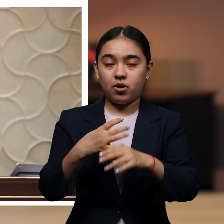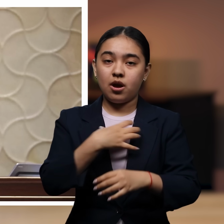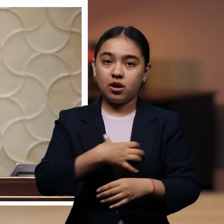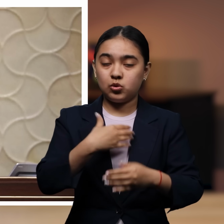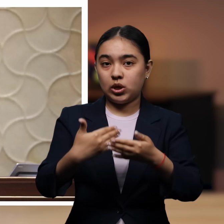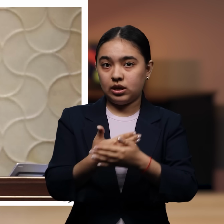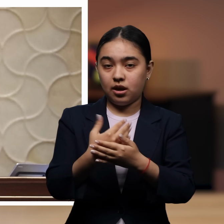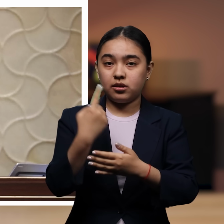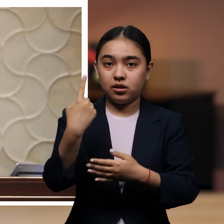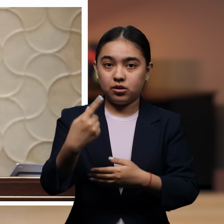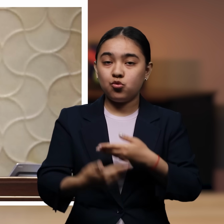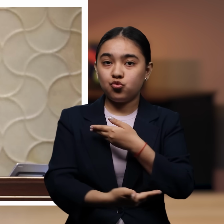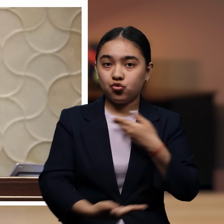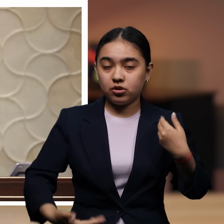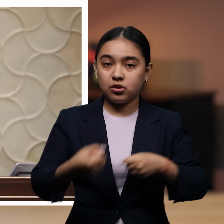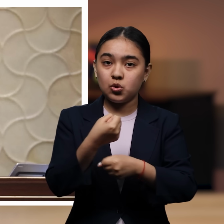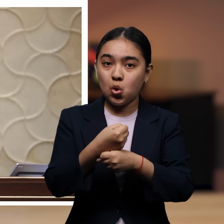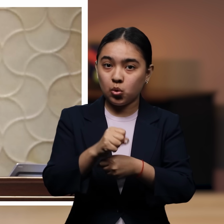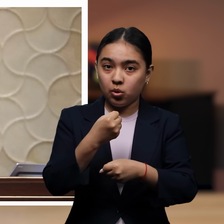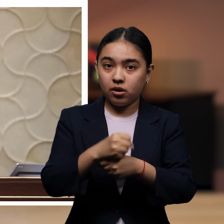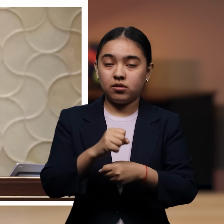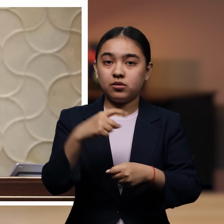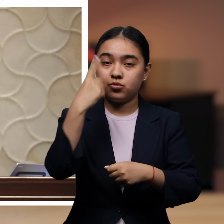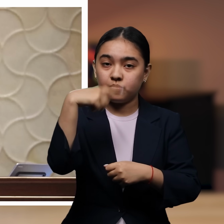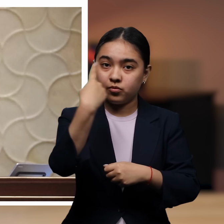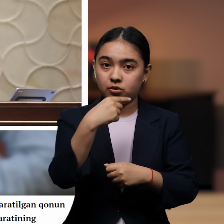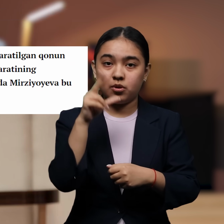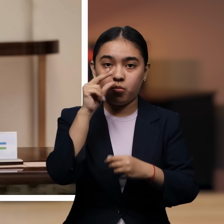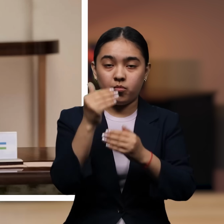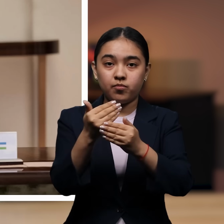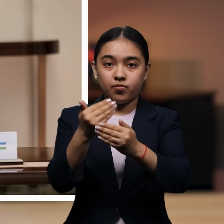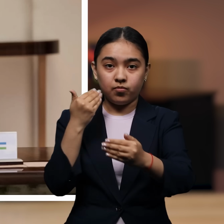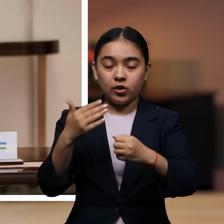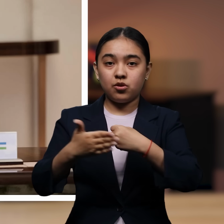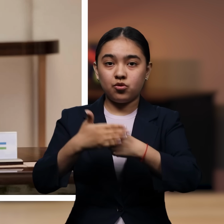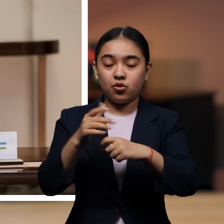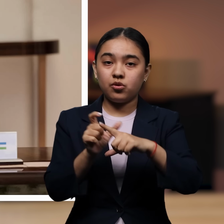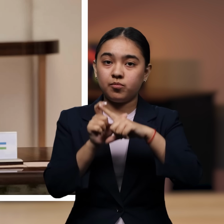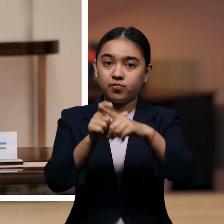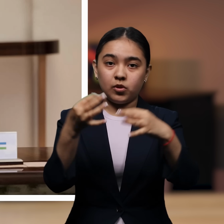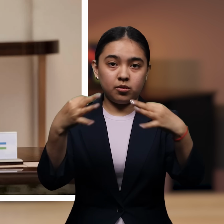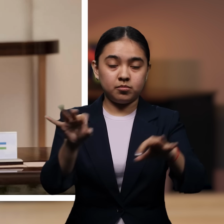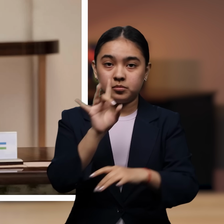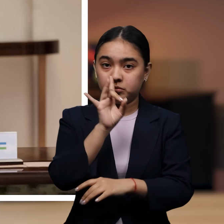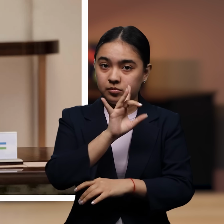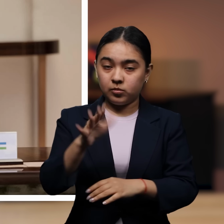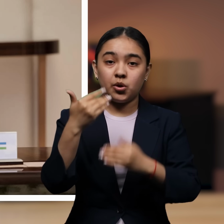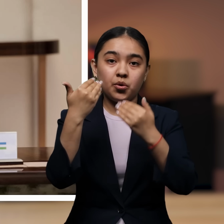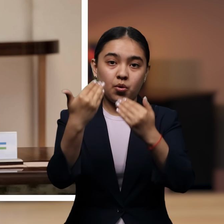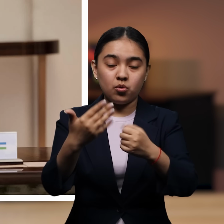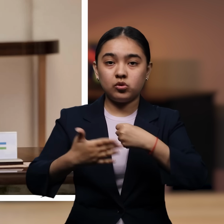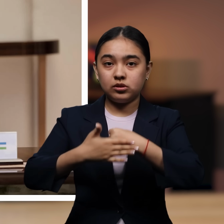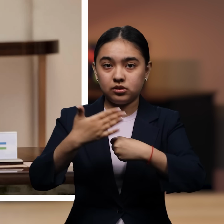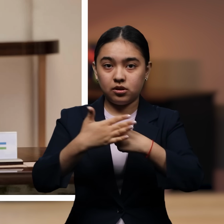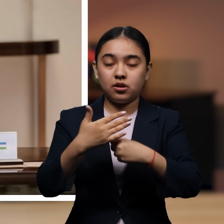asosiy yangiliklardan biri jinsiy zo'ravonlik sodir etgan shaxslar muddatidan ilgari jazodan shartli ozod qilinmaydi.